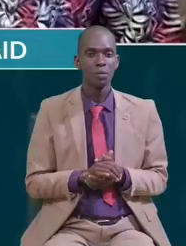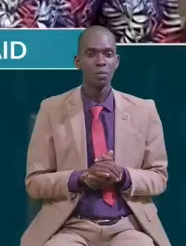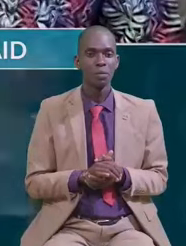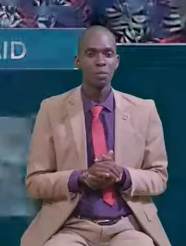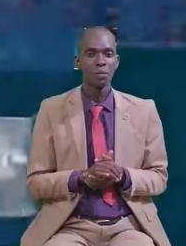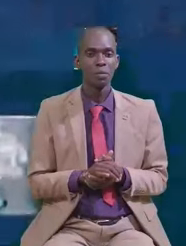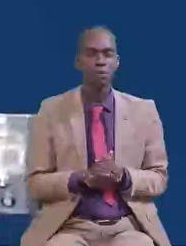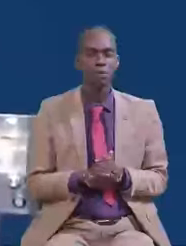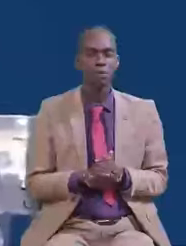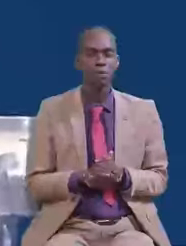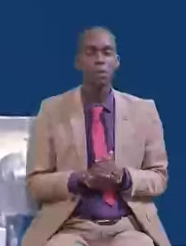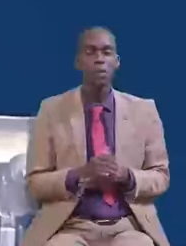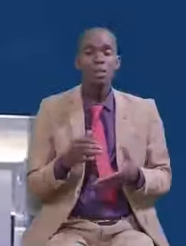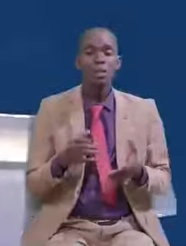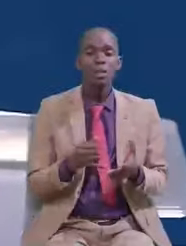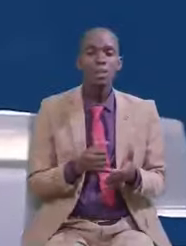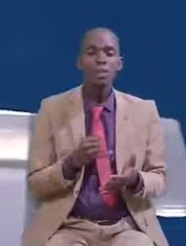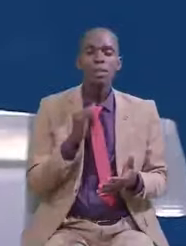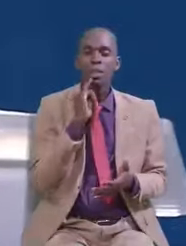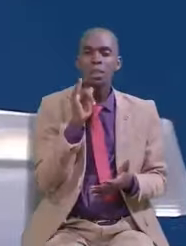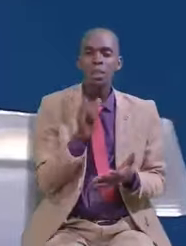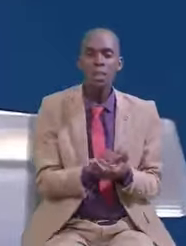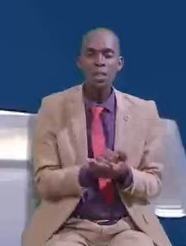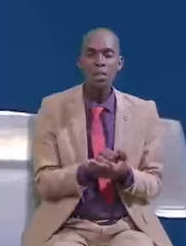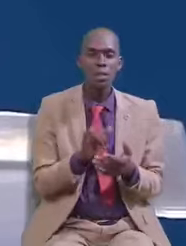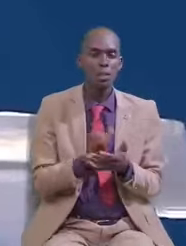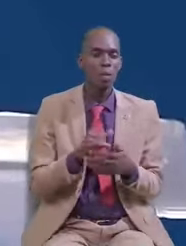C'est cela qui nous rend malade.